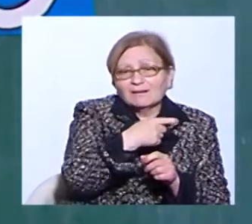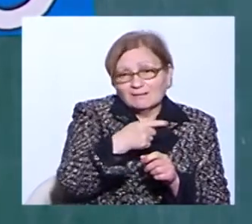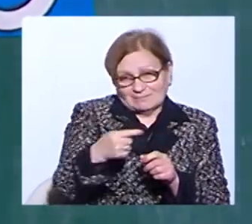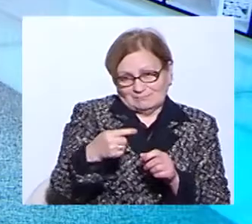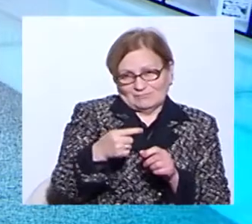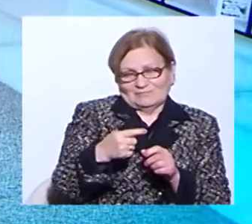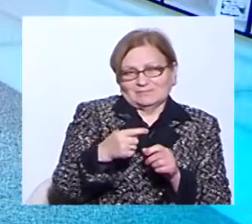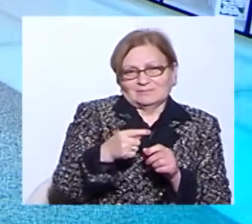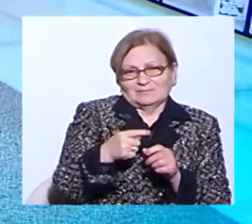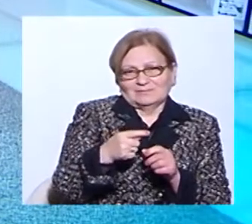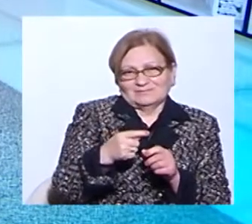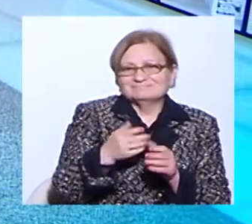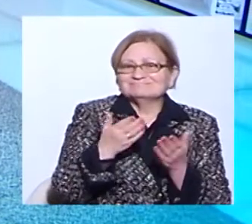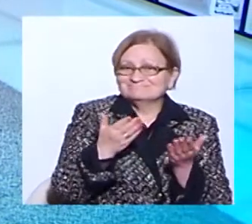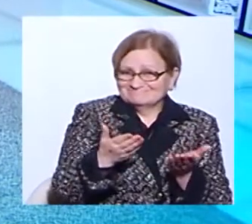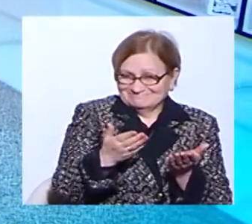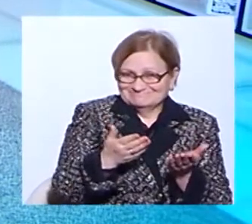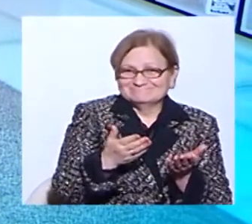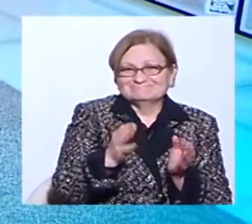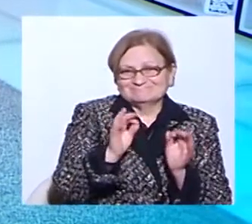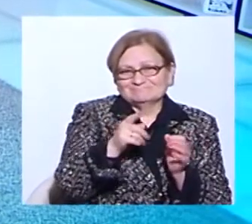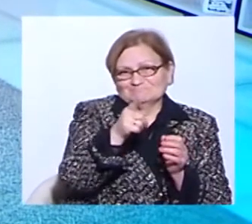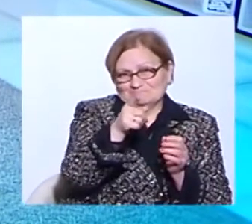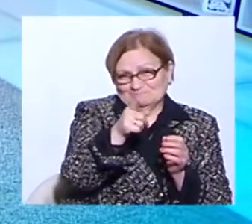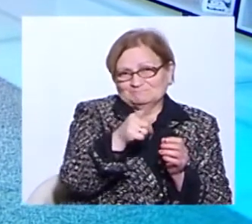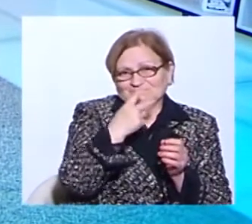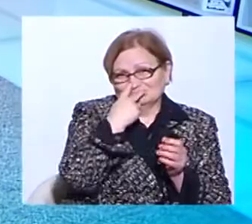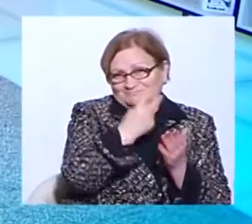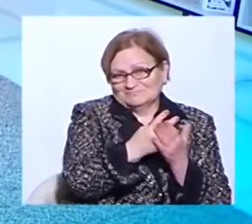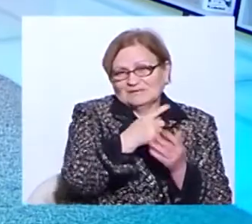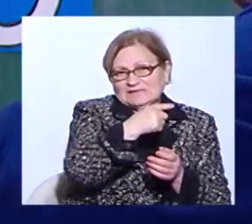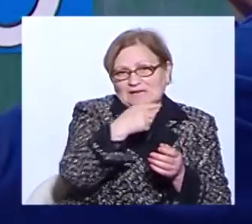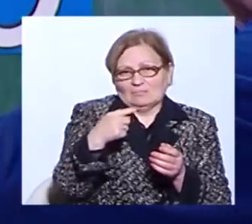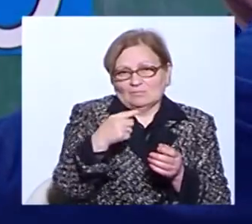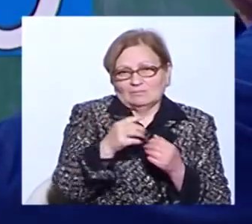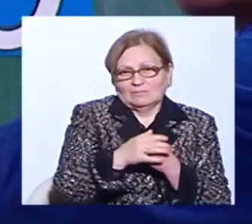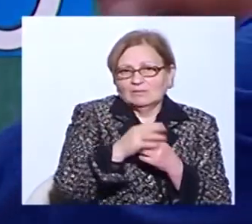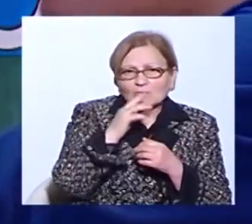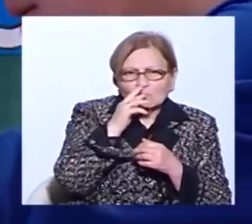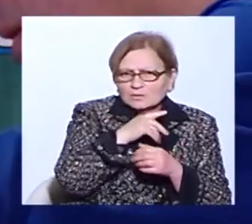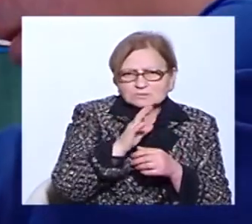გამოკლების ნიშანი. აი, ისიც. აბა უნახოთ. ხო არ შეგვეშალა.